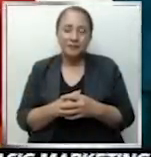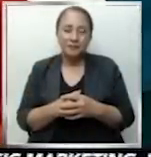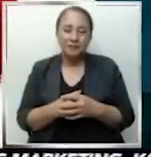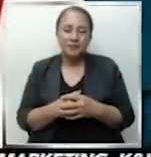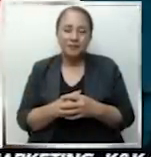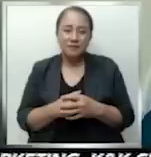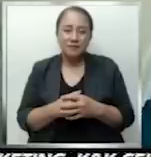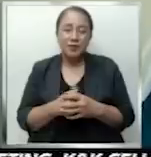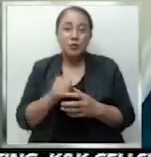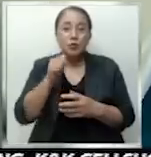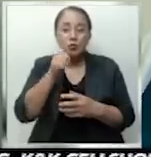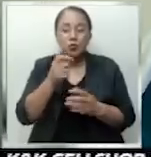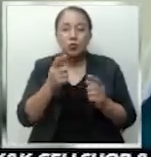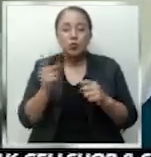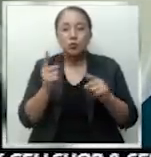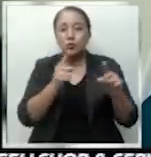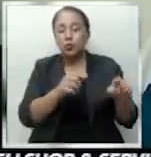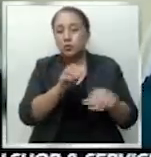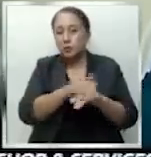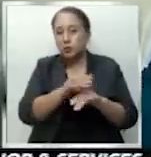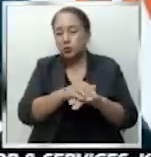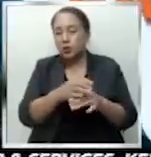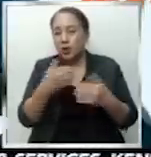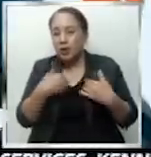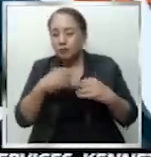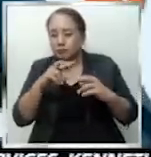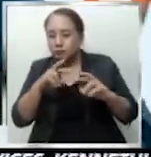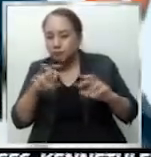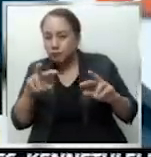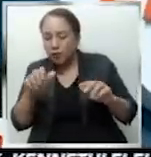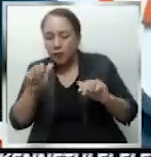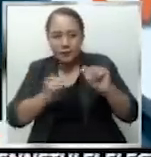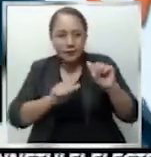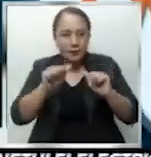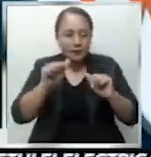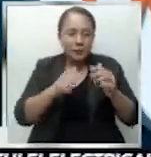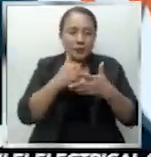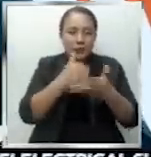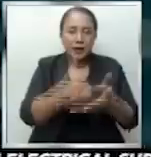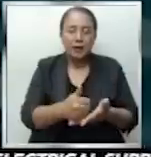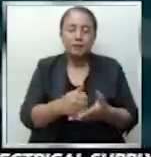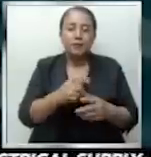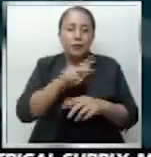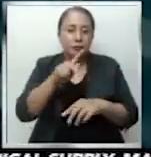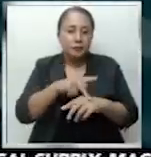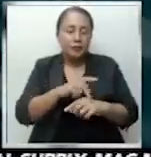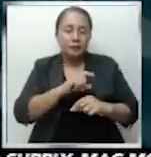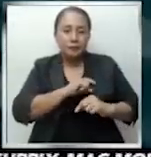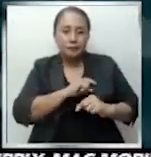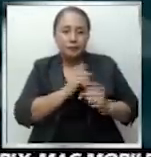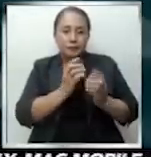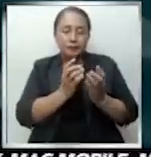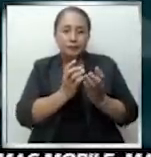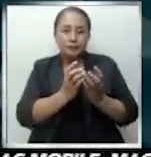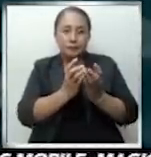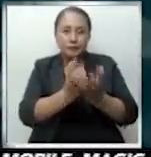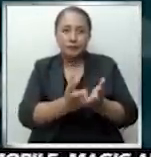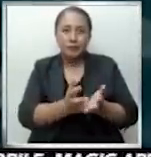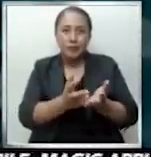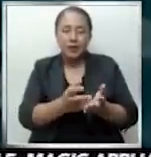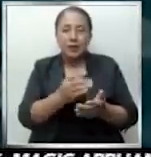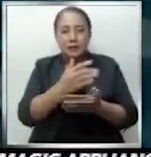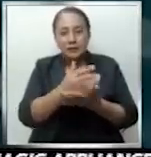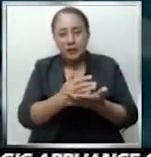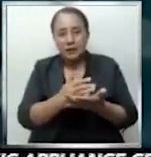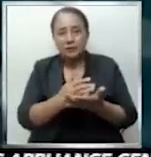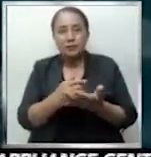Bukas, tutulak sila sa Mindoro para magsagawa ng survey at assessment, katuwang ang Philippine Coast Guard. Some of the equipments are in